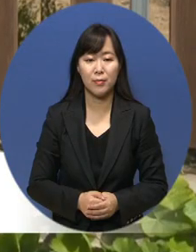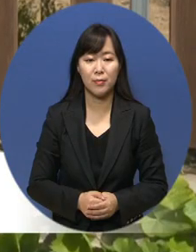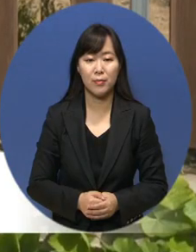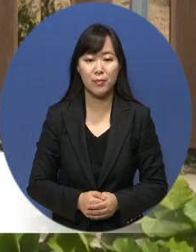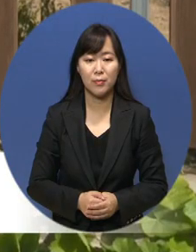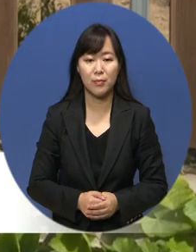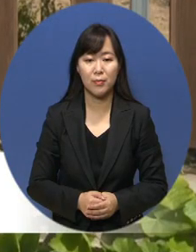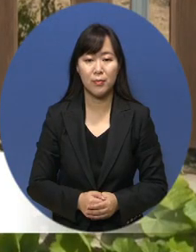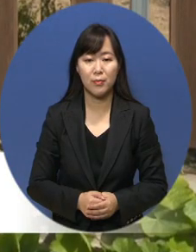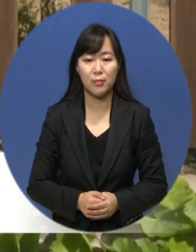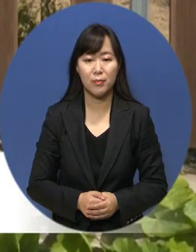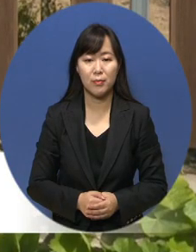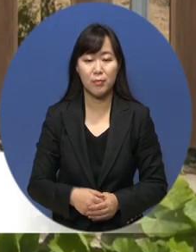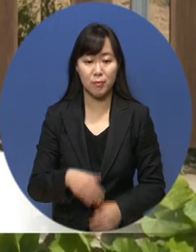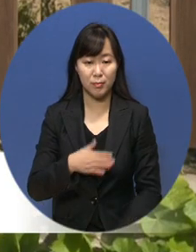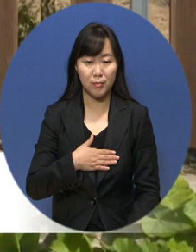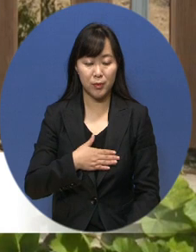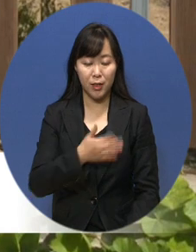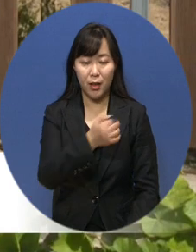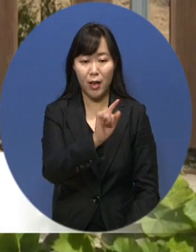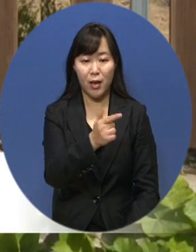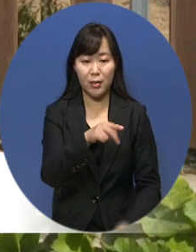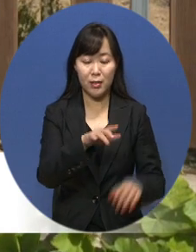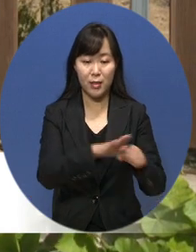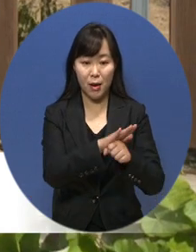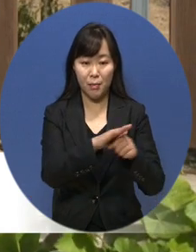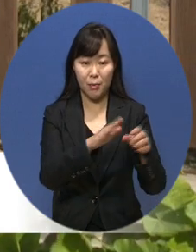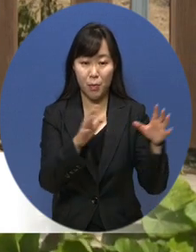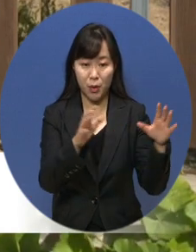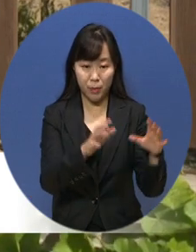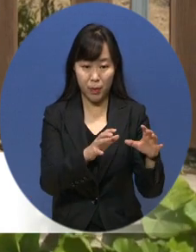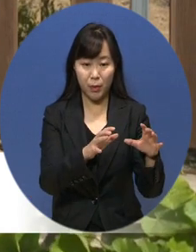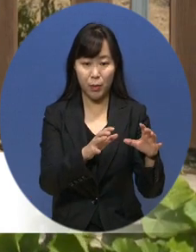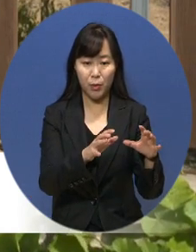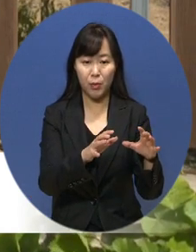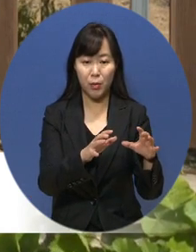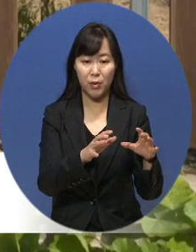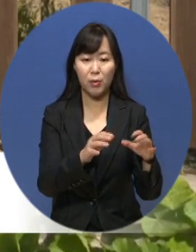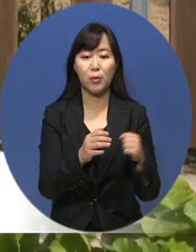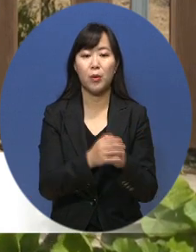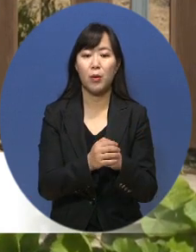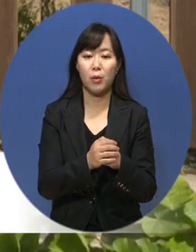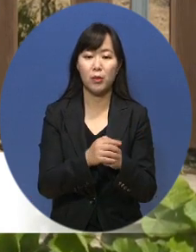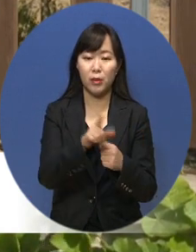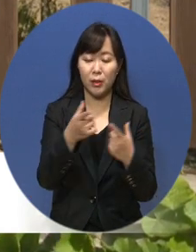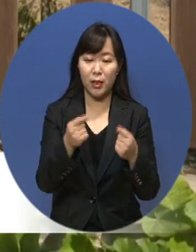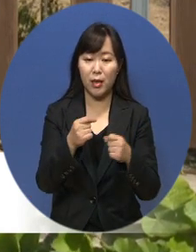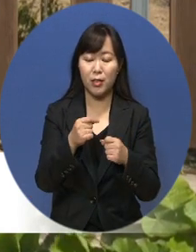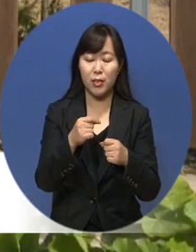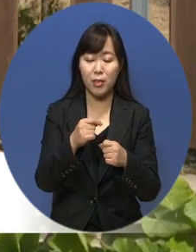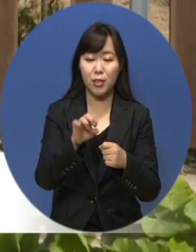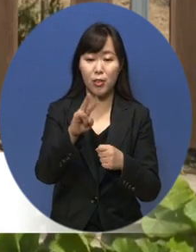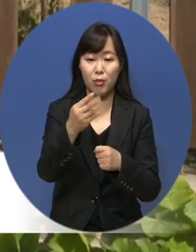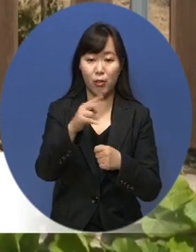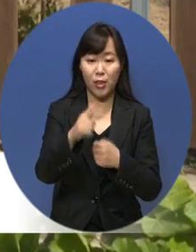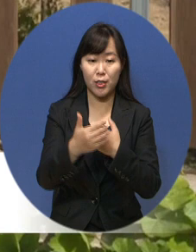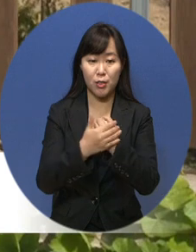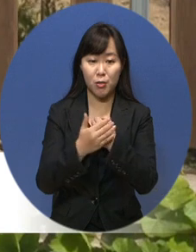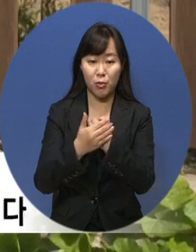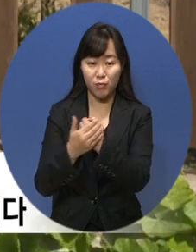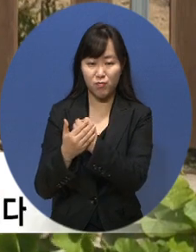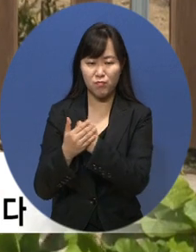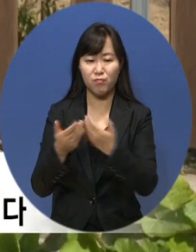저희 큰사랑 모임하고 모임에서 이렇게 연탄을 지원해 주셔서 우리 장애인들한테 지원해 주셔서